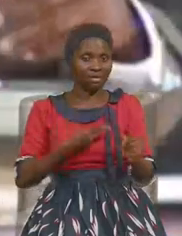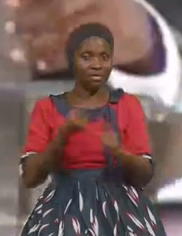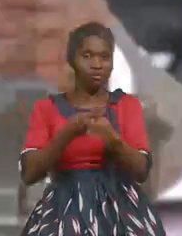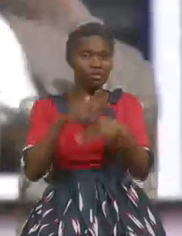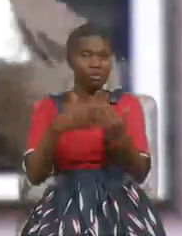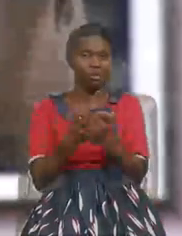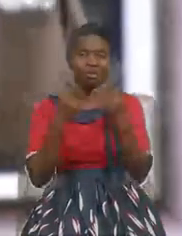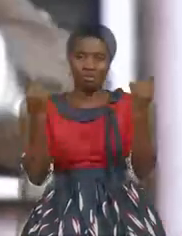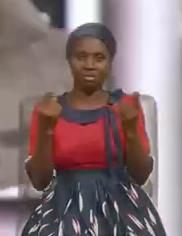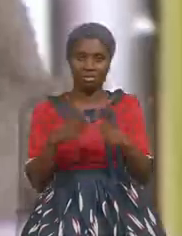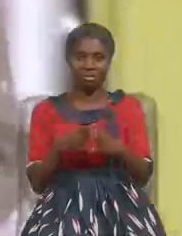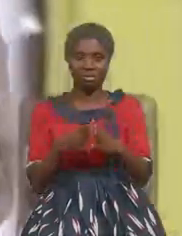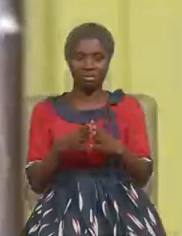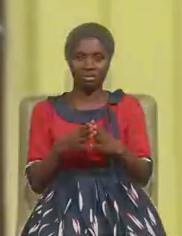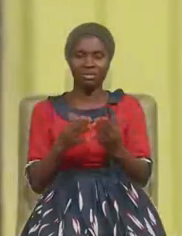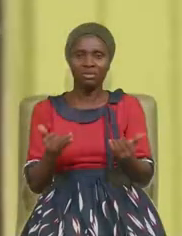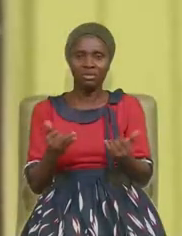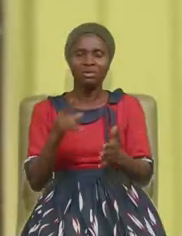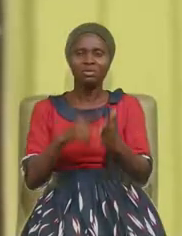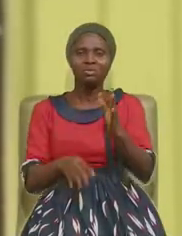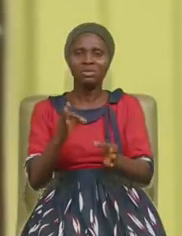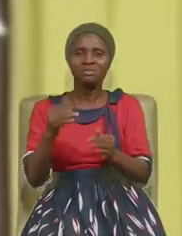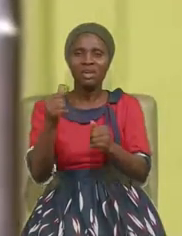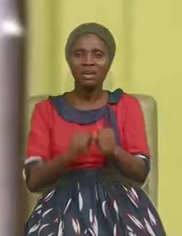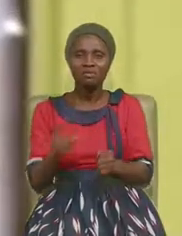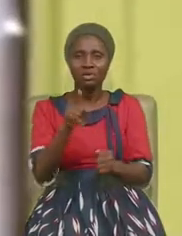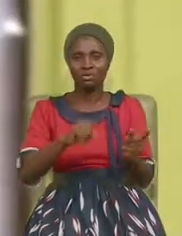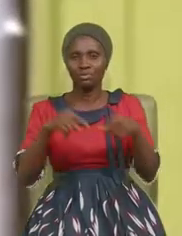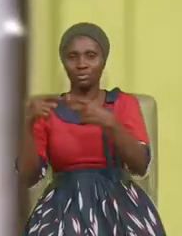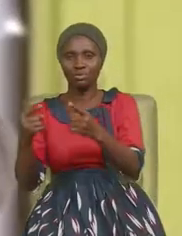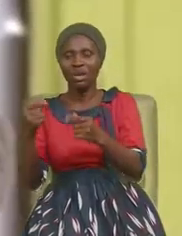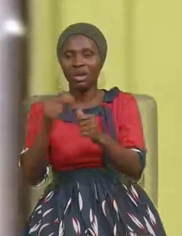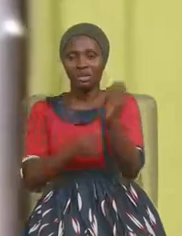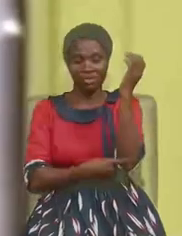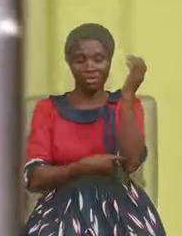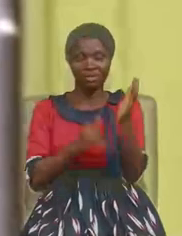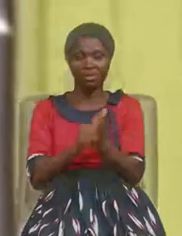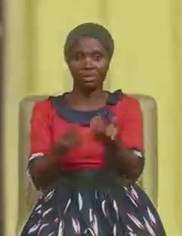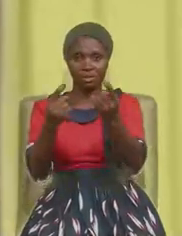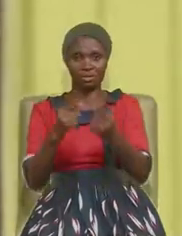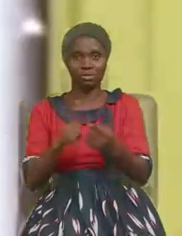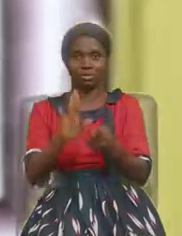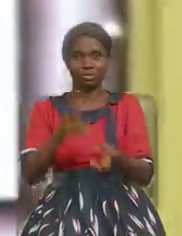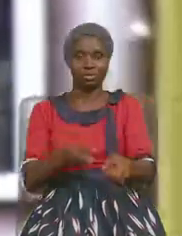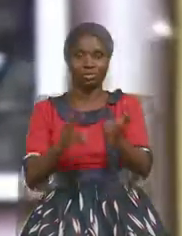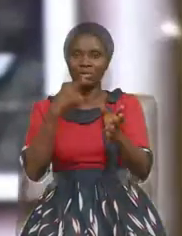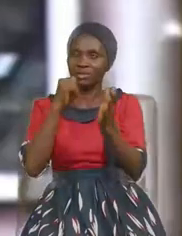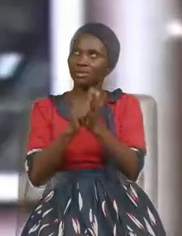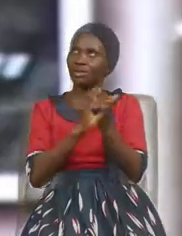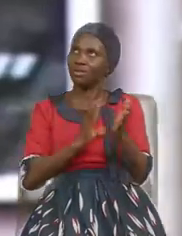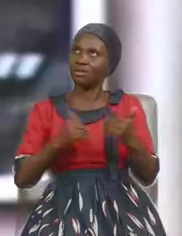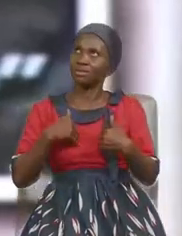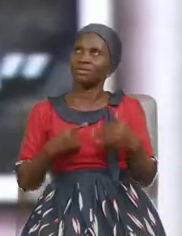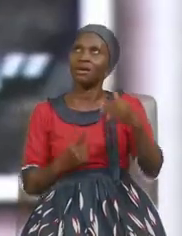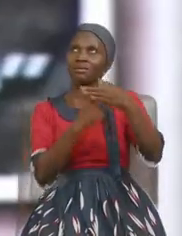si partout tu vas, toute tentation qui vient sur ton chemin, tu dis Christ est apparu. Et